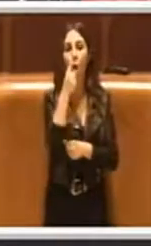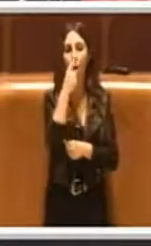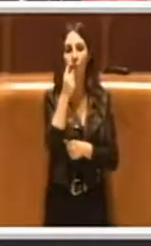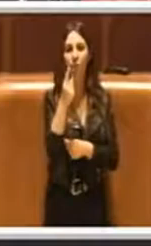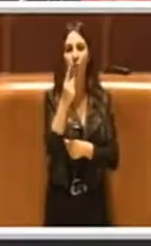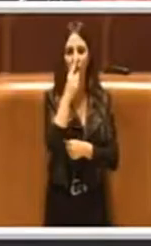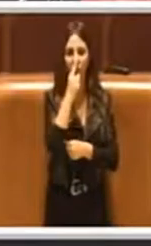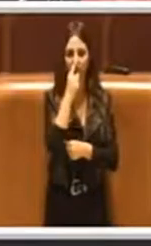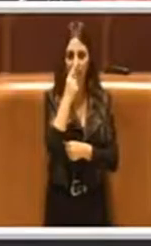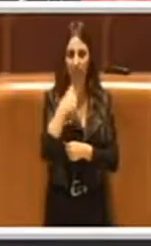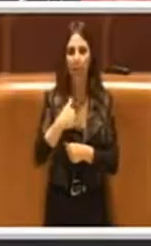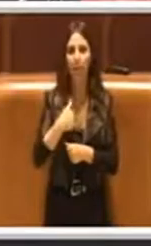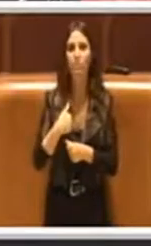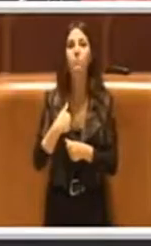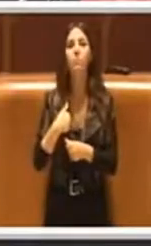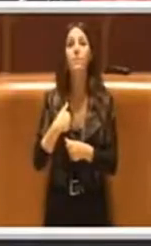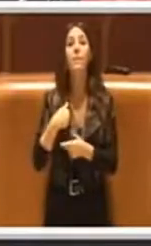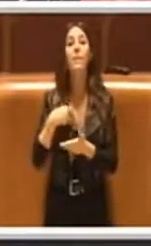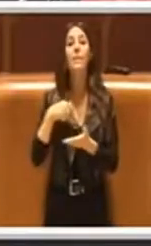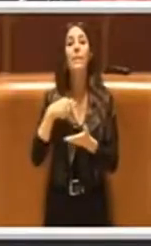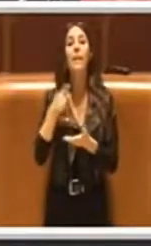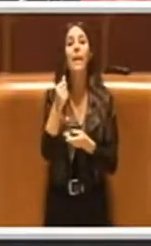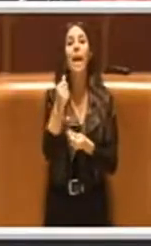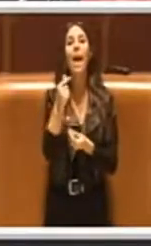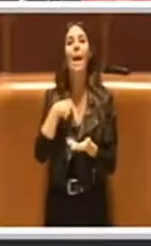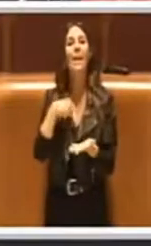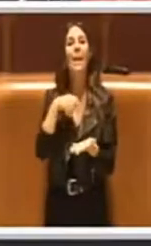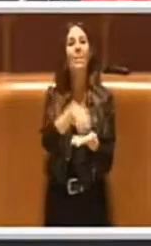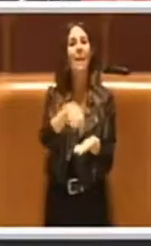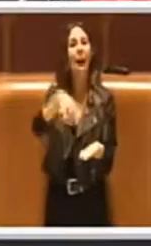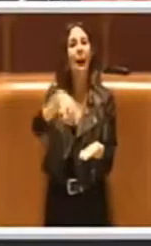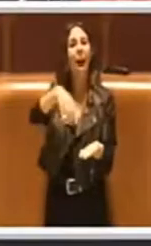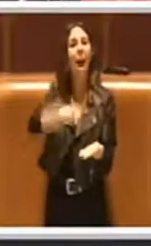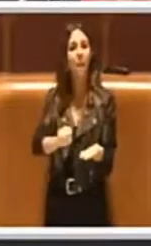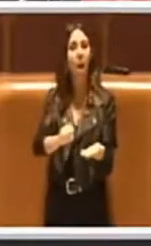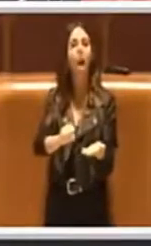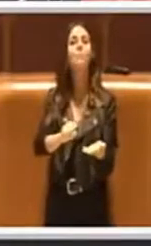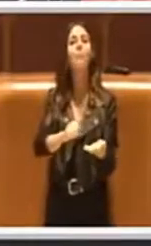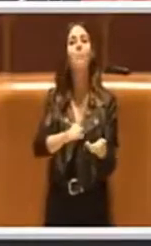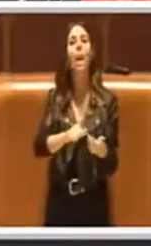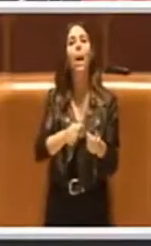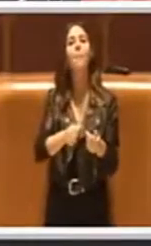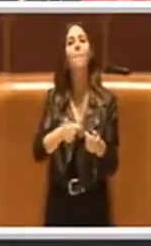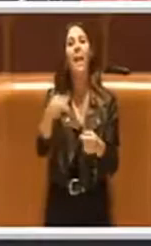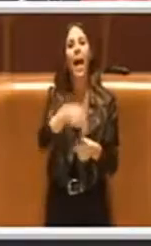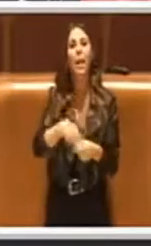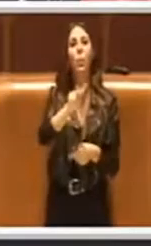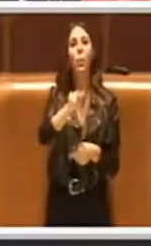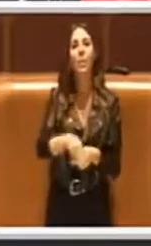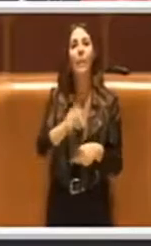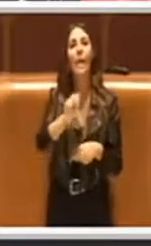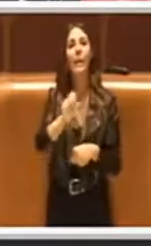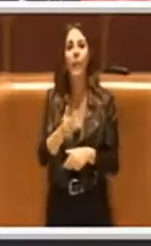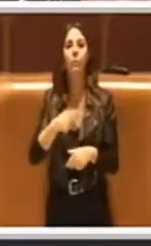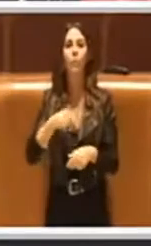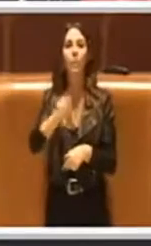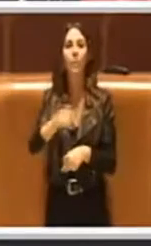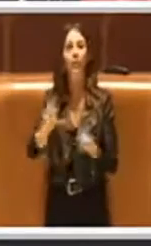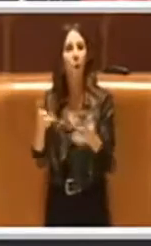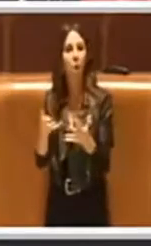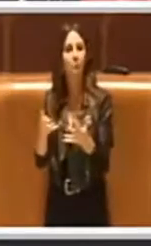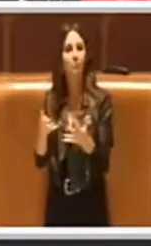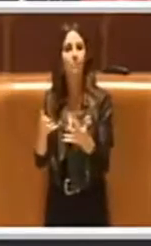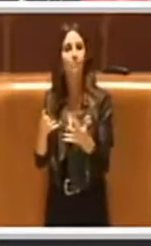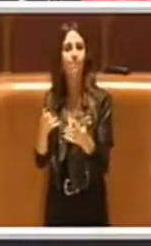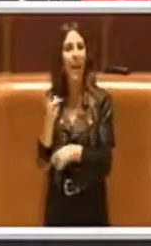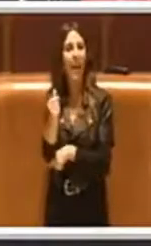crediti inesigibili di hama degli anni 2003 2009 crediti che